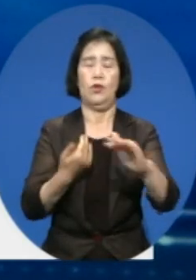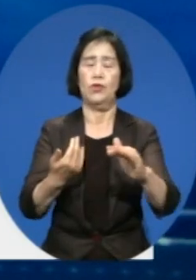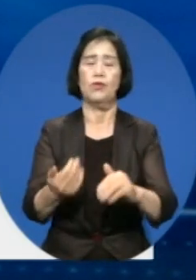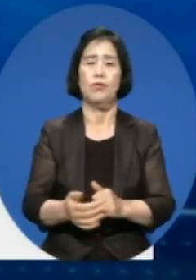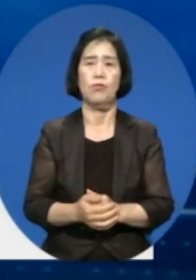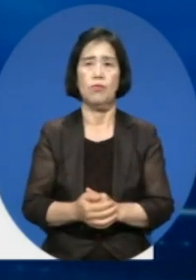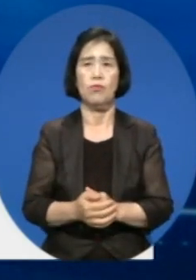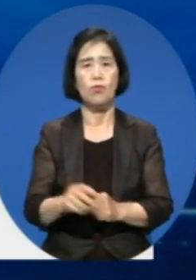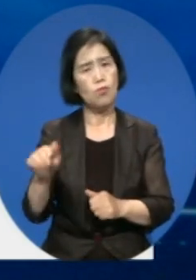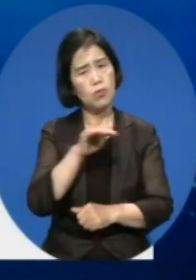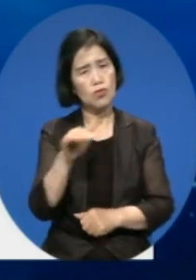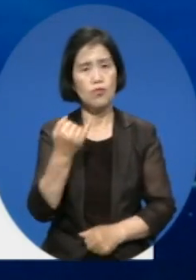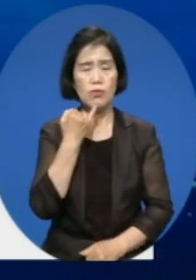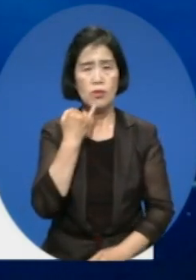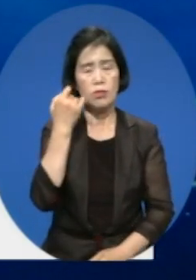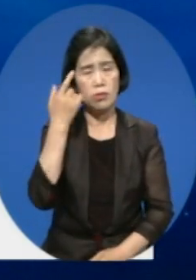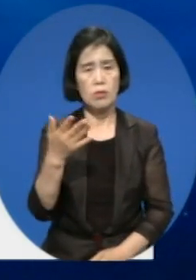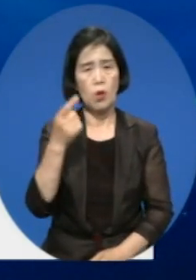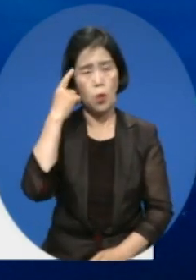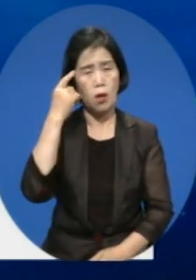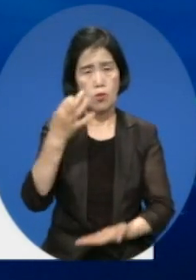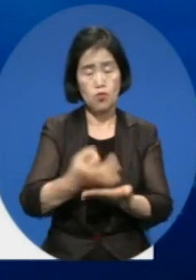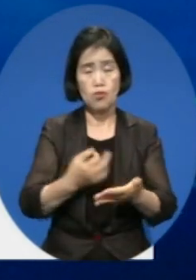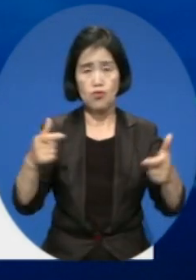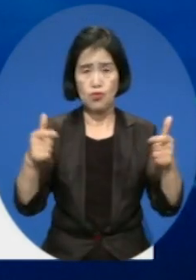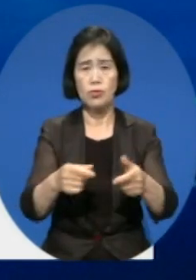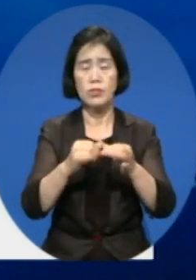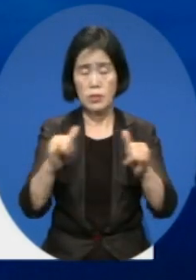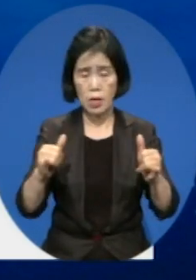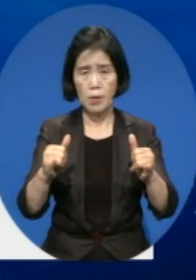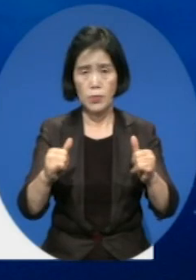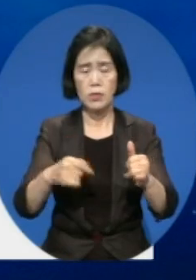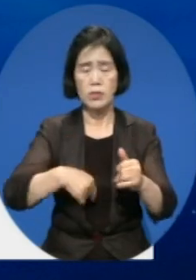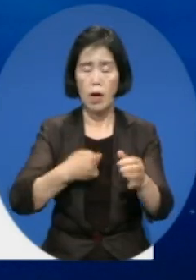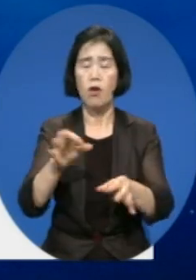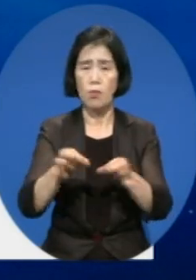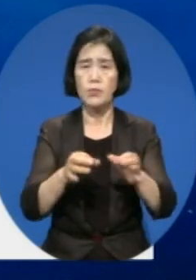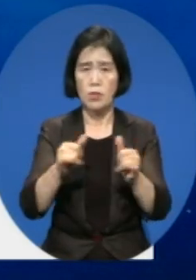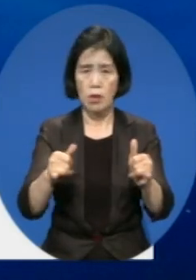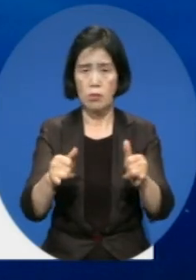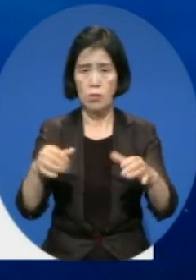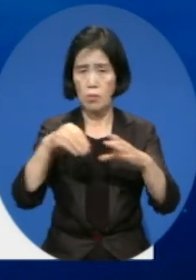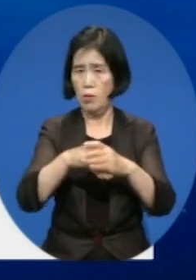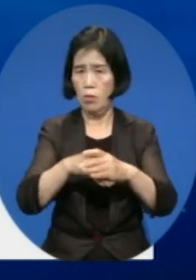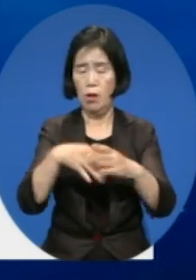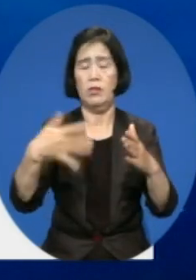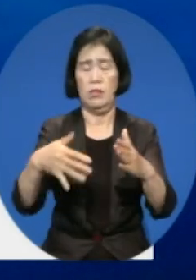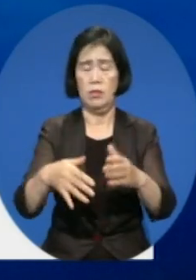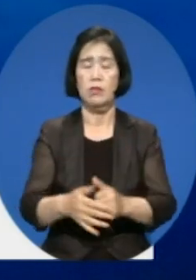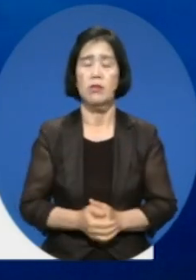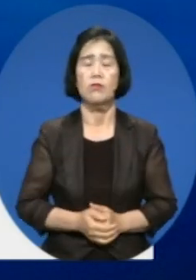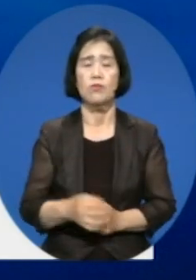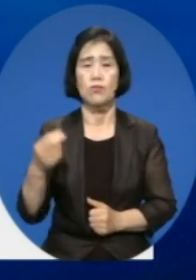이거 괜찮은 건지 싶기도 하고요. 왜냐하면 소득이 줄어든 사람의 내용이 자영업자 같은 경우에는 반영이 되지 않기 때문이죠.